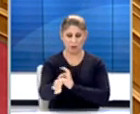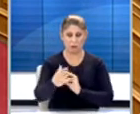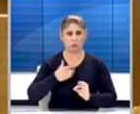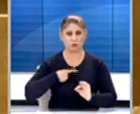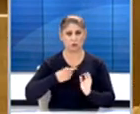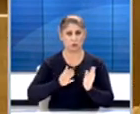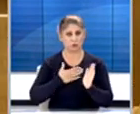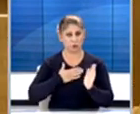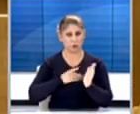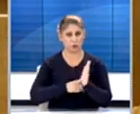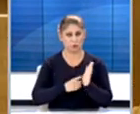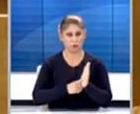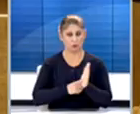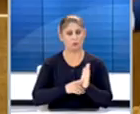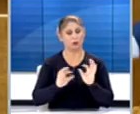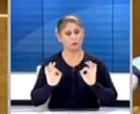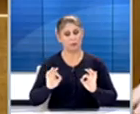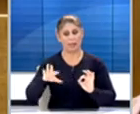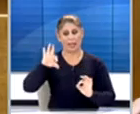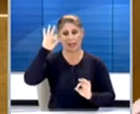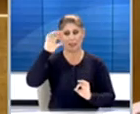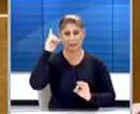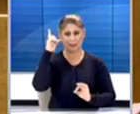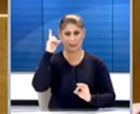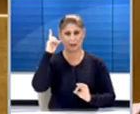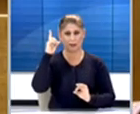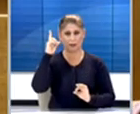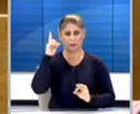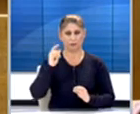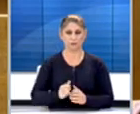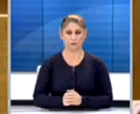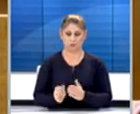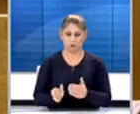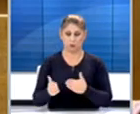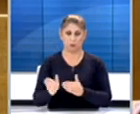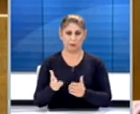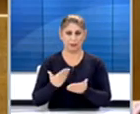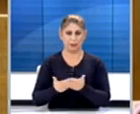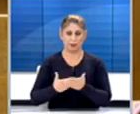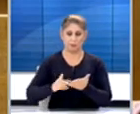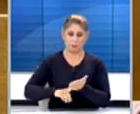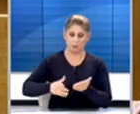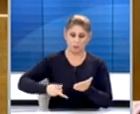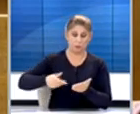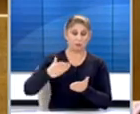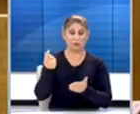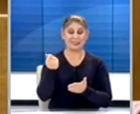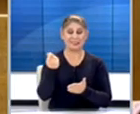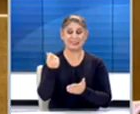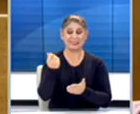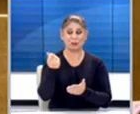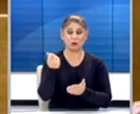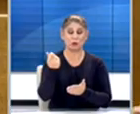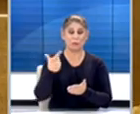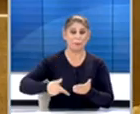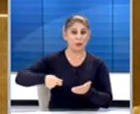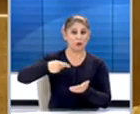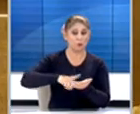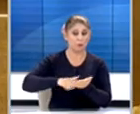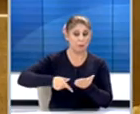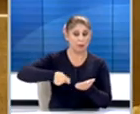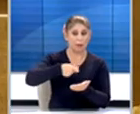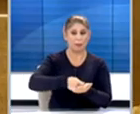Σας ευχαριστούμε γι' αυτό, βεβαίως με την εξαίρεση του τιμήματος για τις άδειες που πρέπει να πληρώνουν οι τηλεοπτικοί